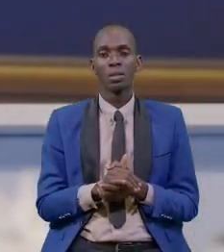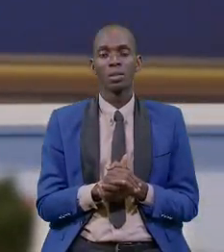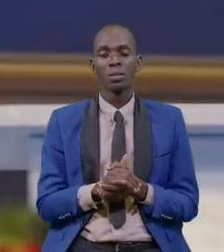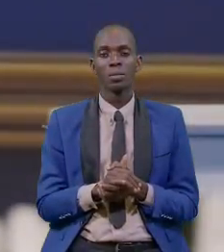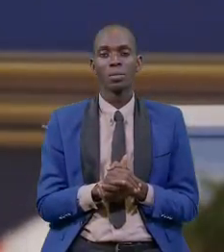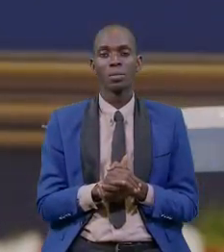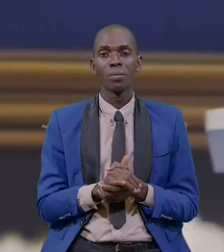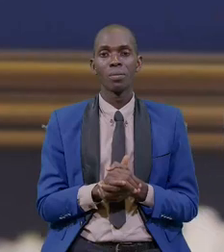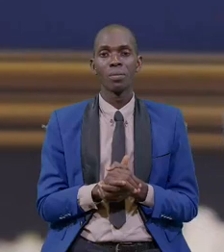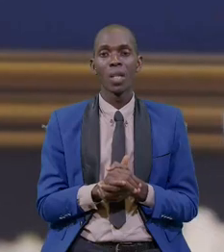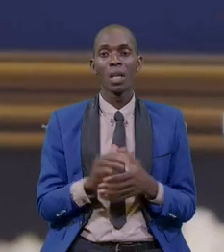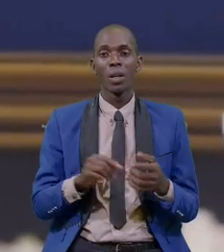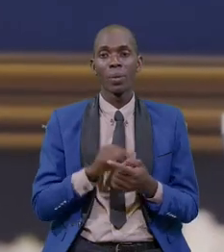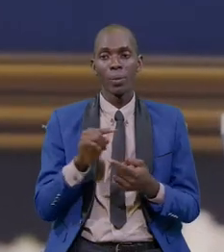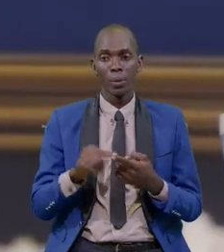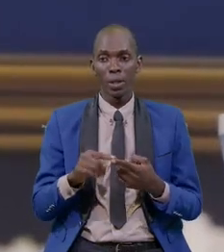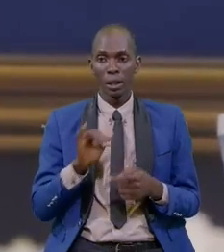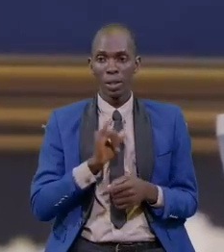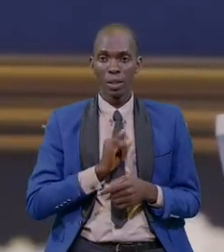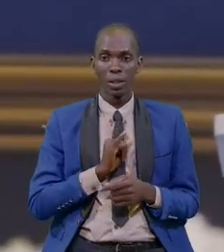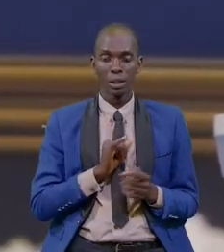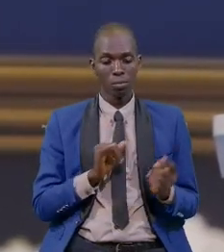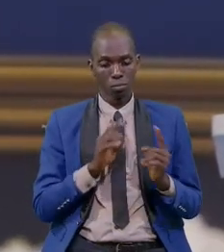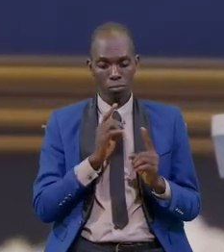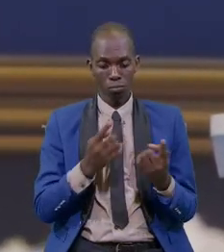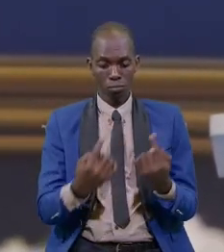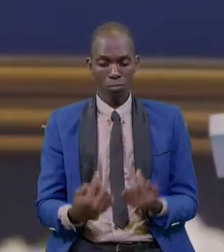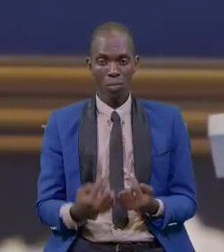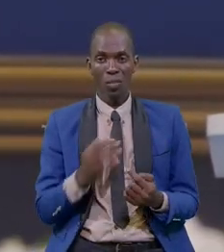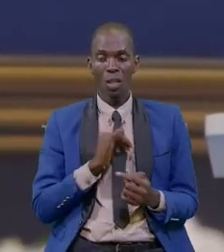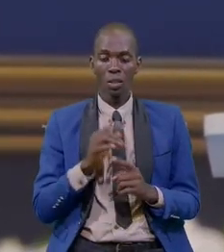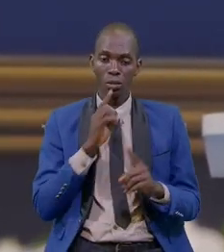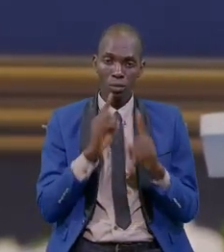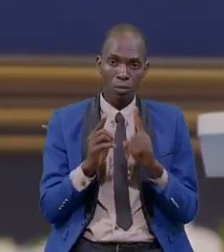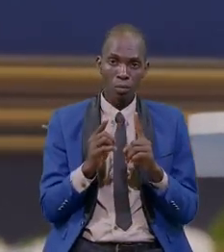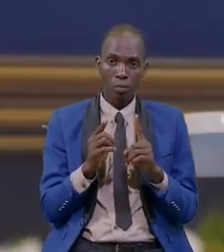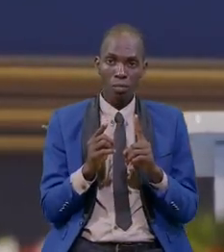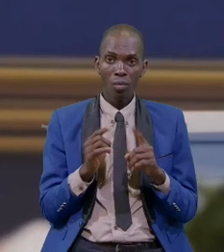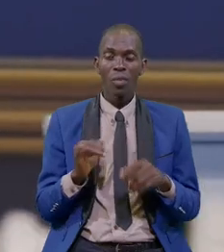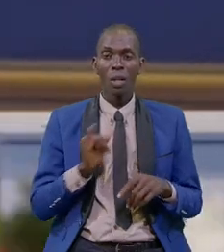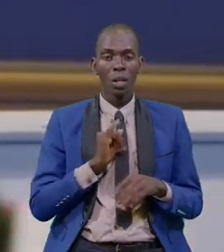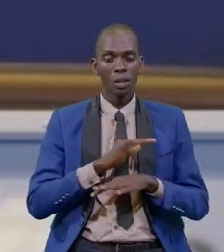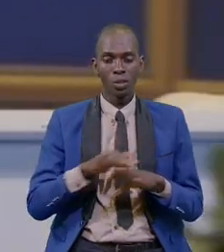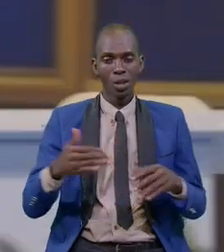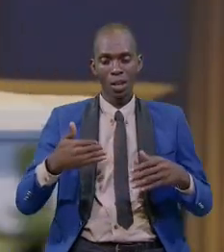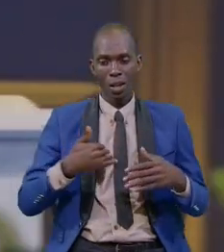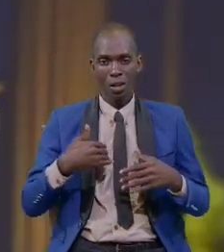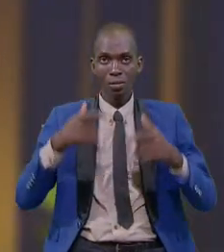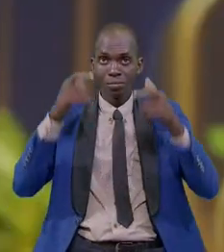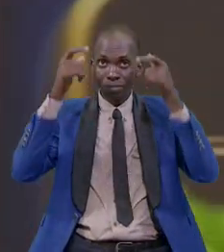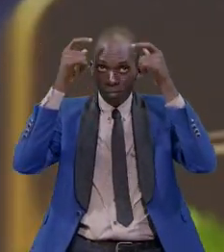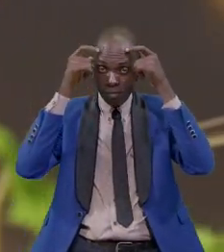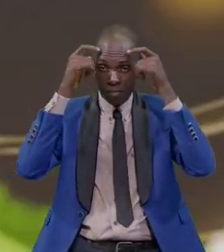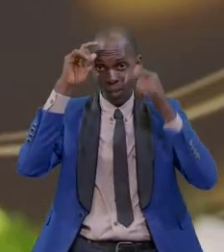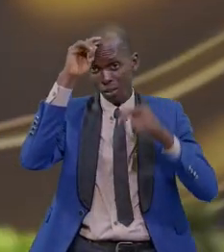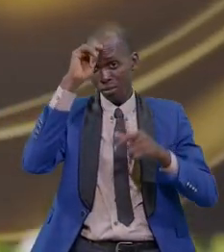Attendez. Mais lorsque moi je suis venu et que je parle, je n'ai pas de chapeau sur la tête. Lorsqu'il est venu